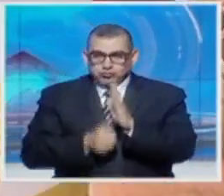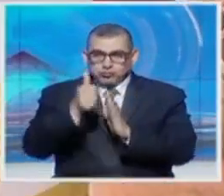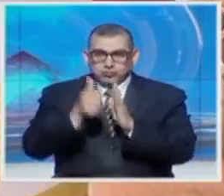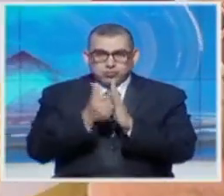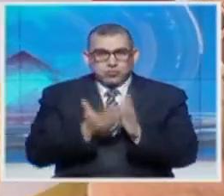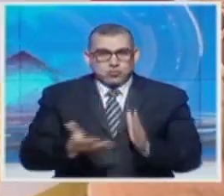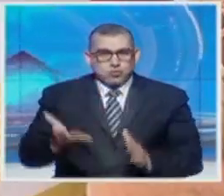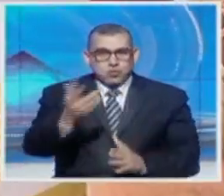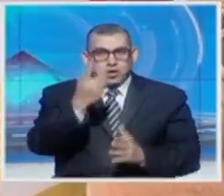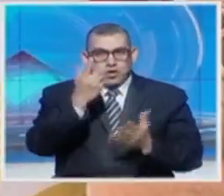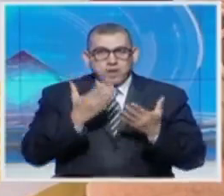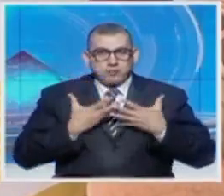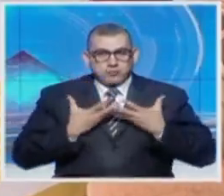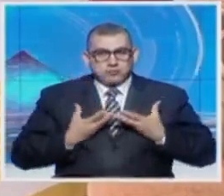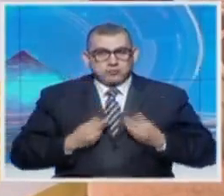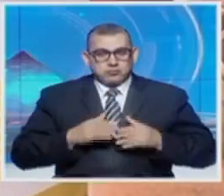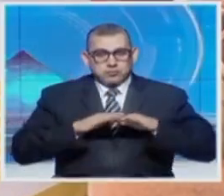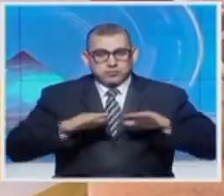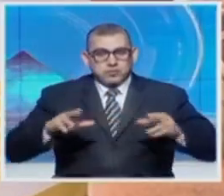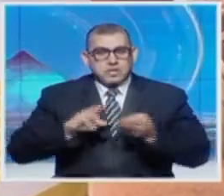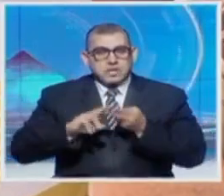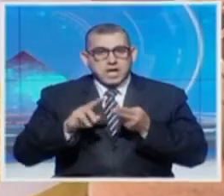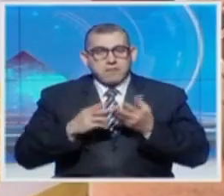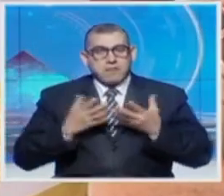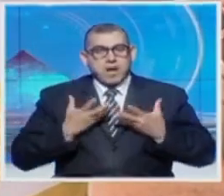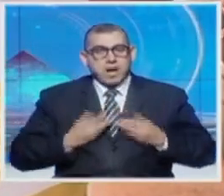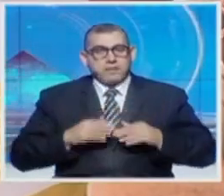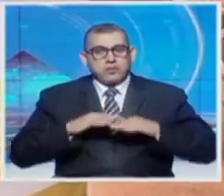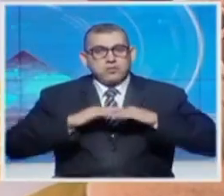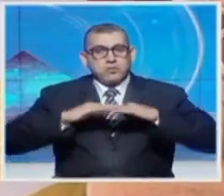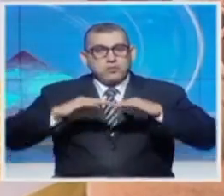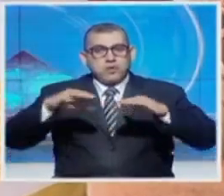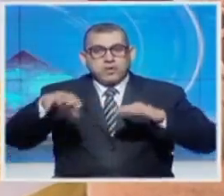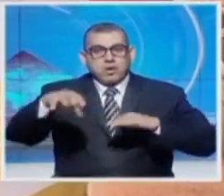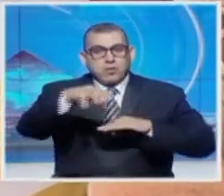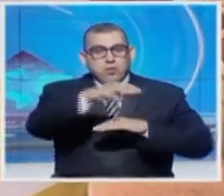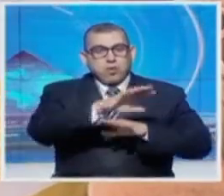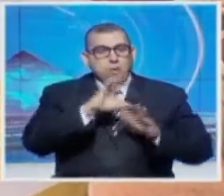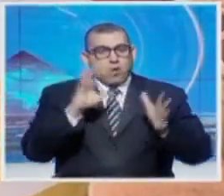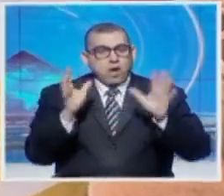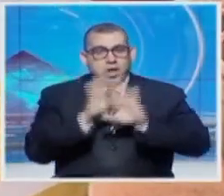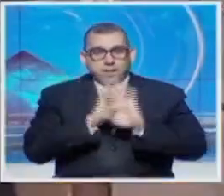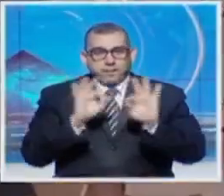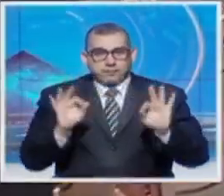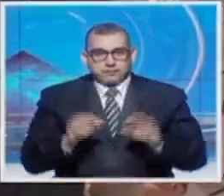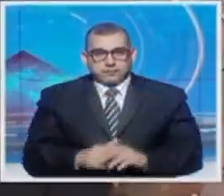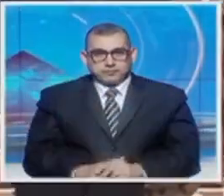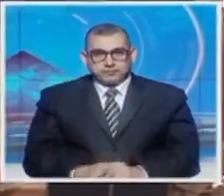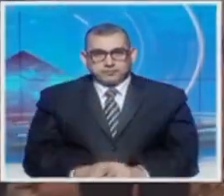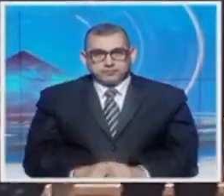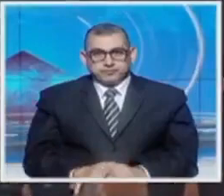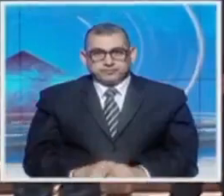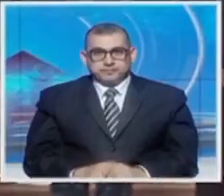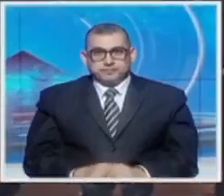نتمنى الاستقرار والسلام والأمن لجميع دول العالم.